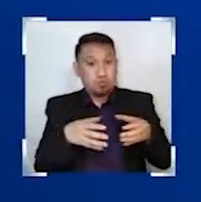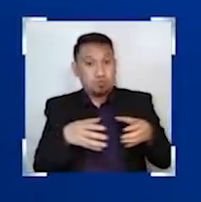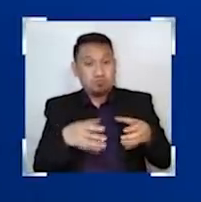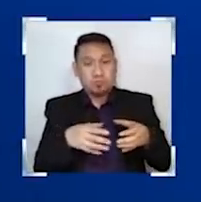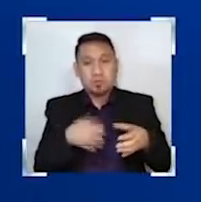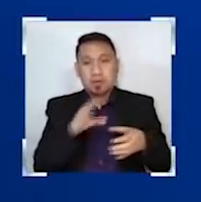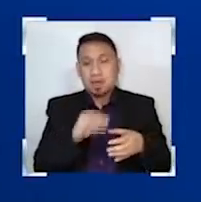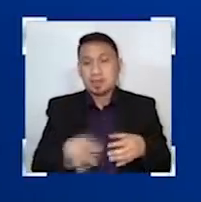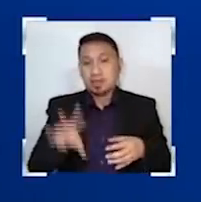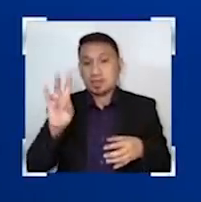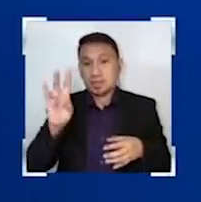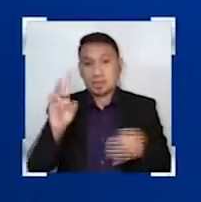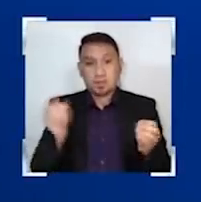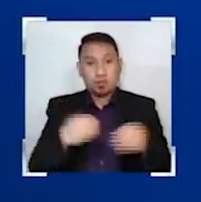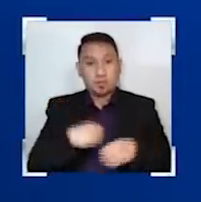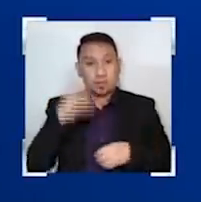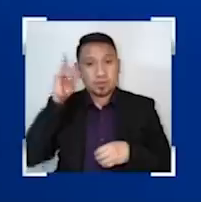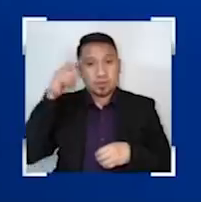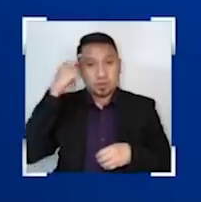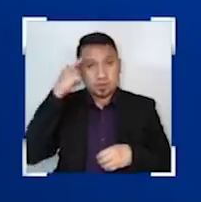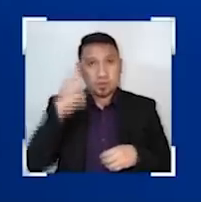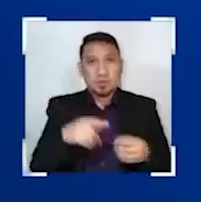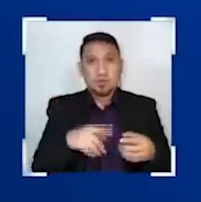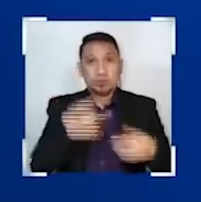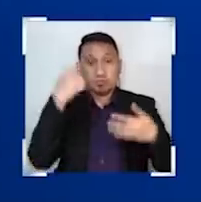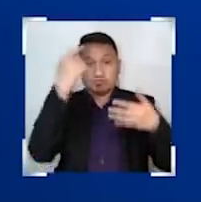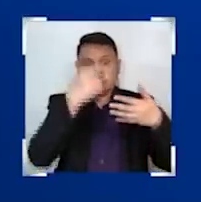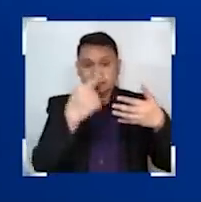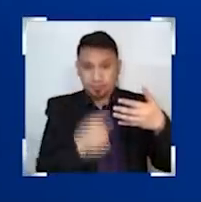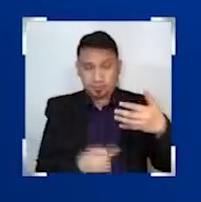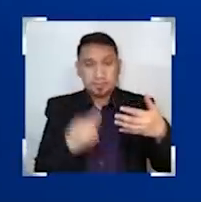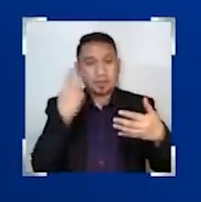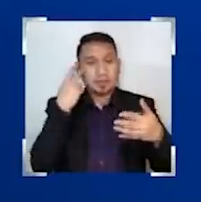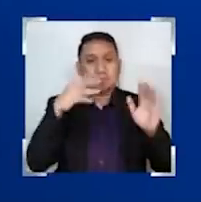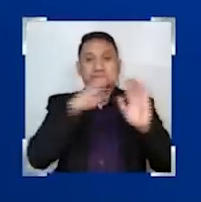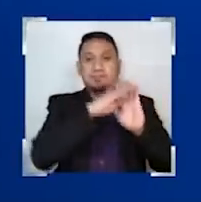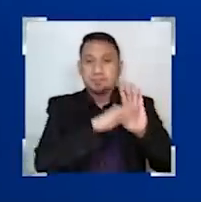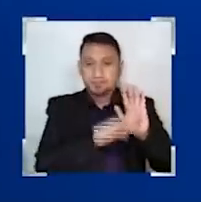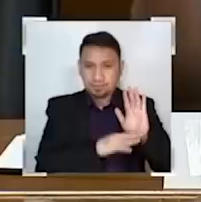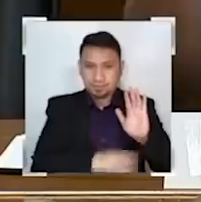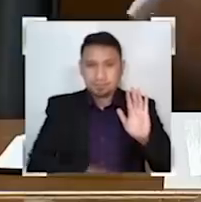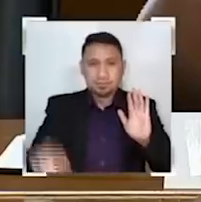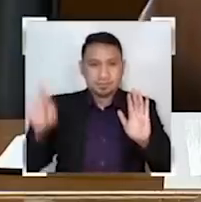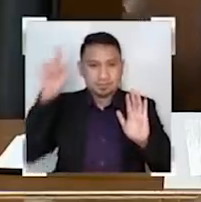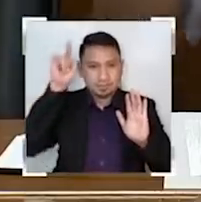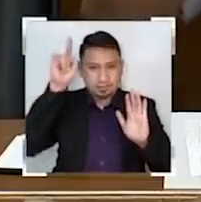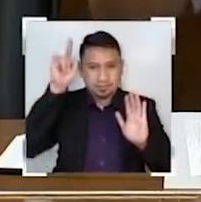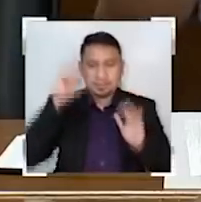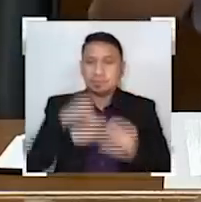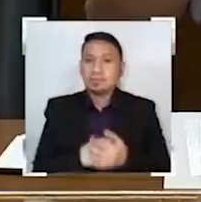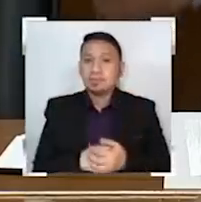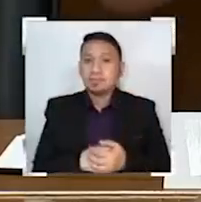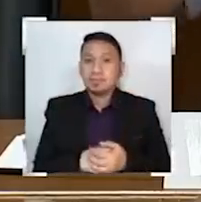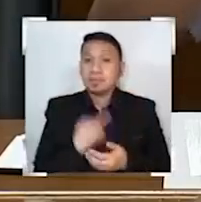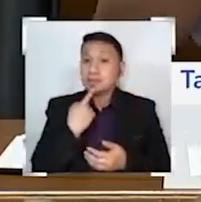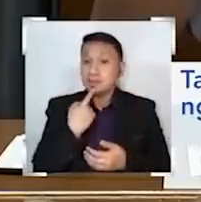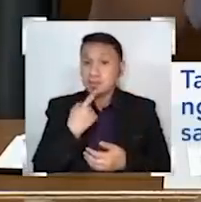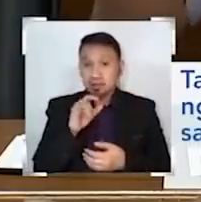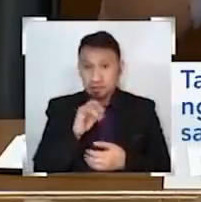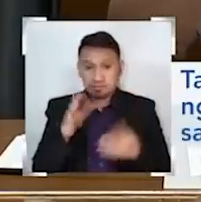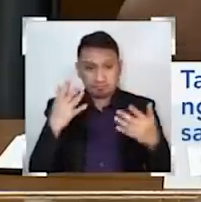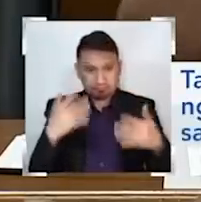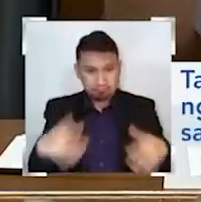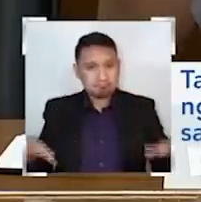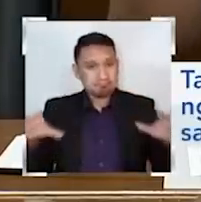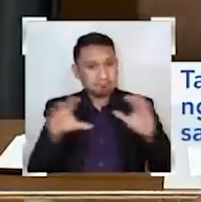gobyerno, kabilang ang Justice at Interior Departments, NBI, PNP at AFP. Ay kay Garcia, kapag nabuo na ang task force, pwede